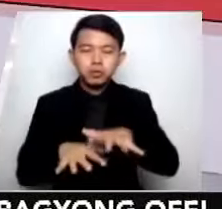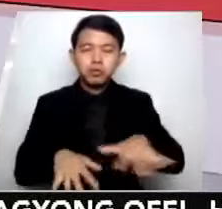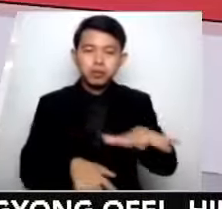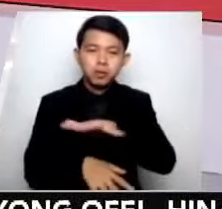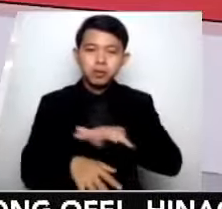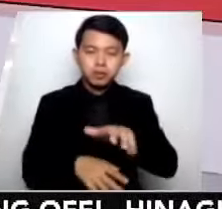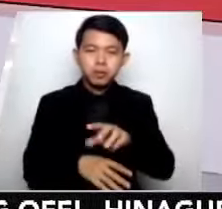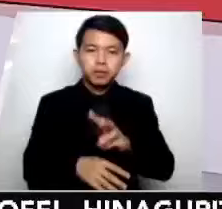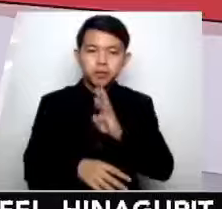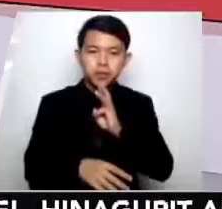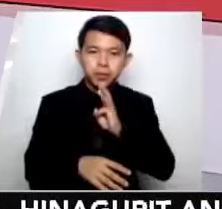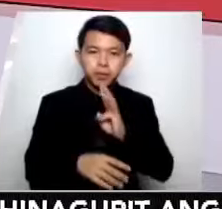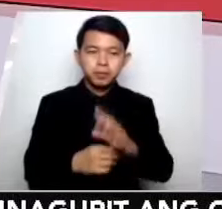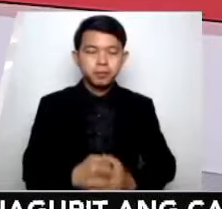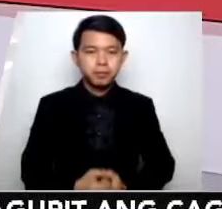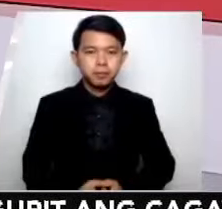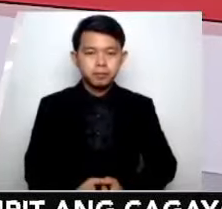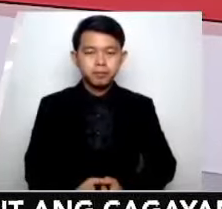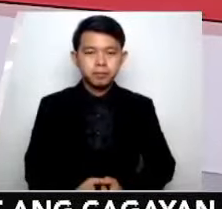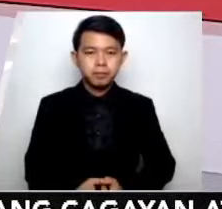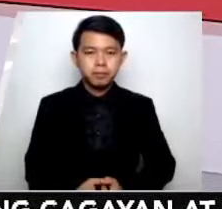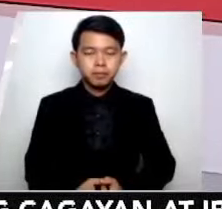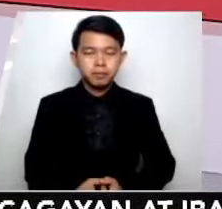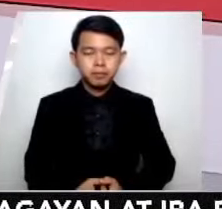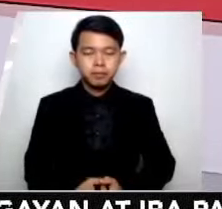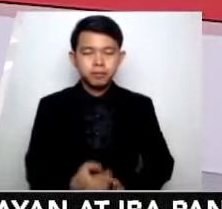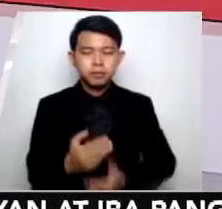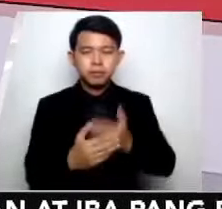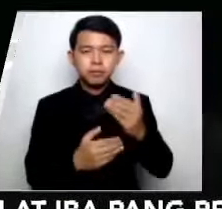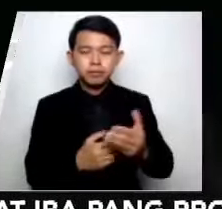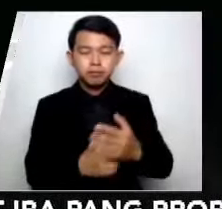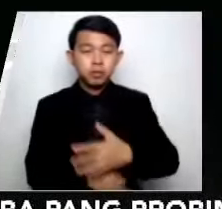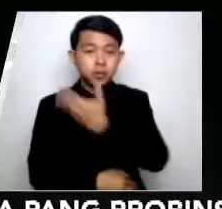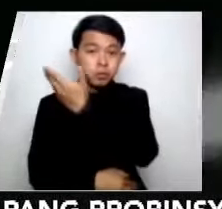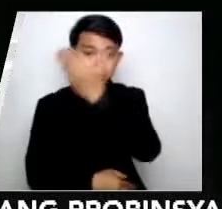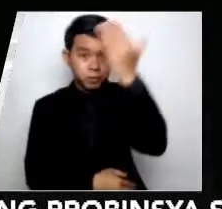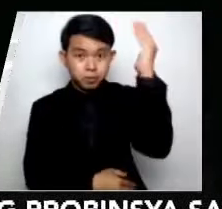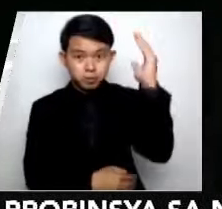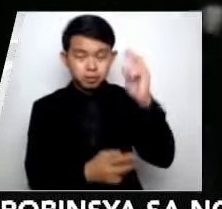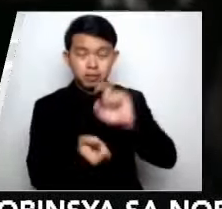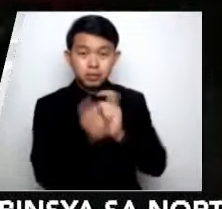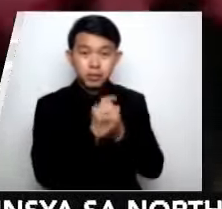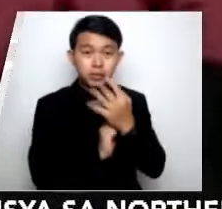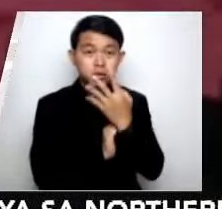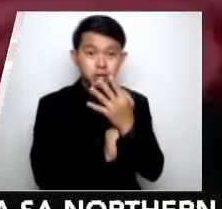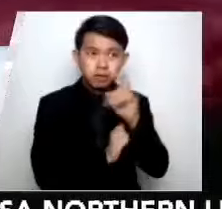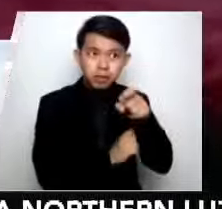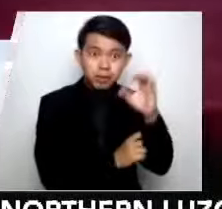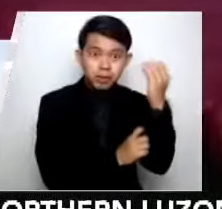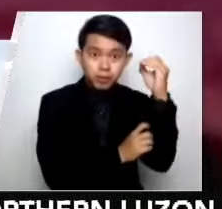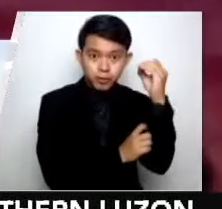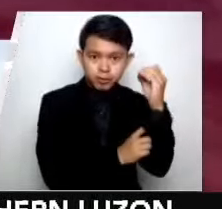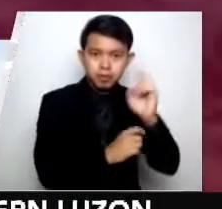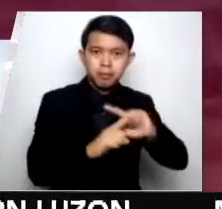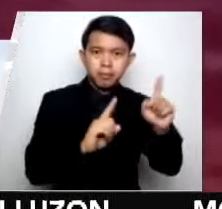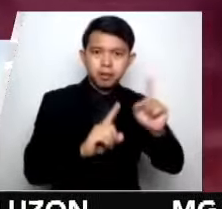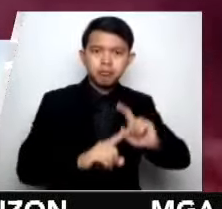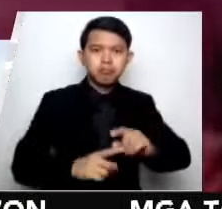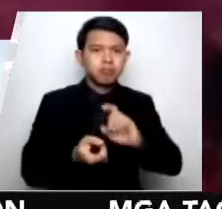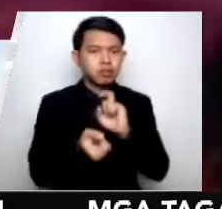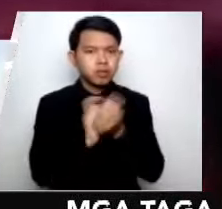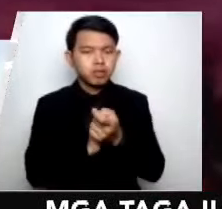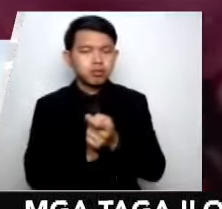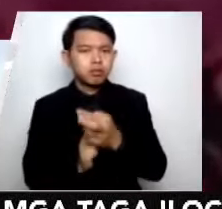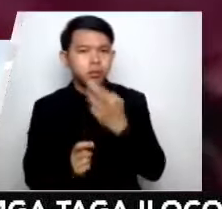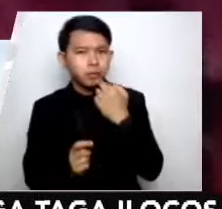Nag-iba ang kulay ng sunset sa ilang bahagi ng Catanduanes kahapon. Sa halip na orange, naging matingkad na pinaghalong kulay pula,